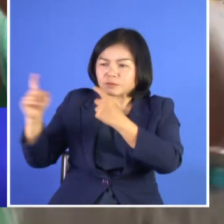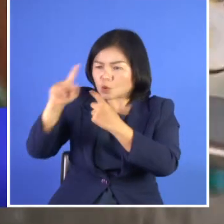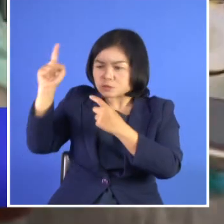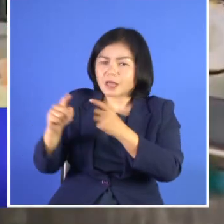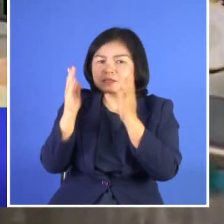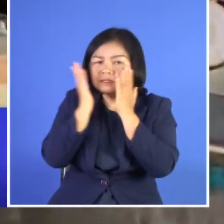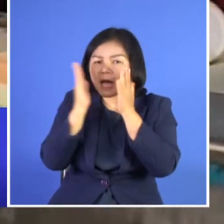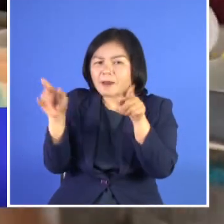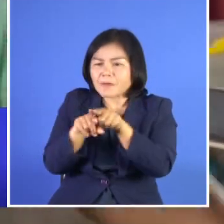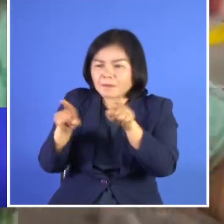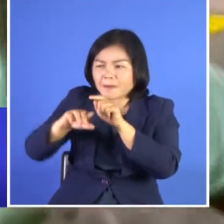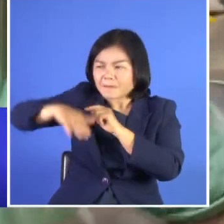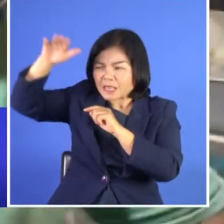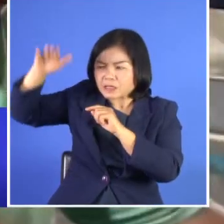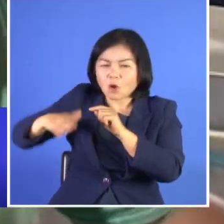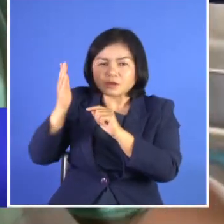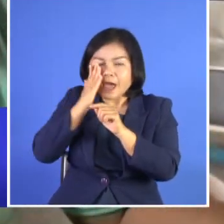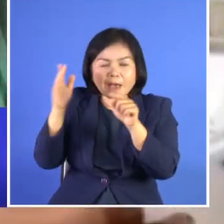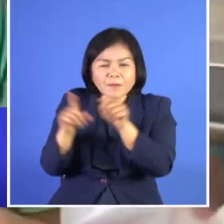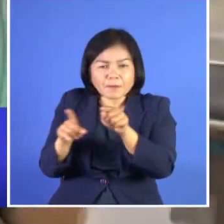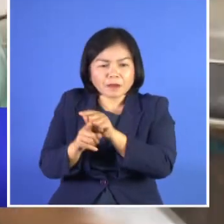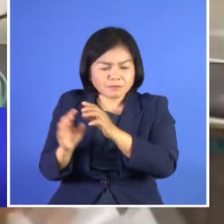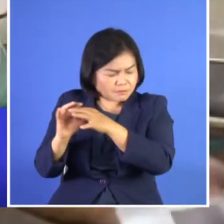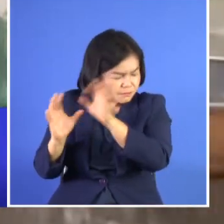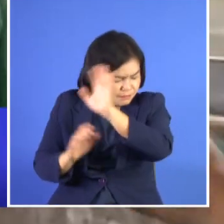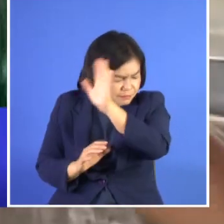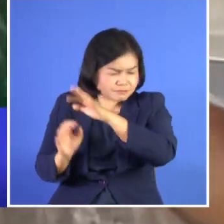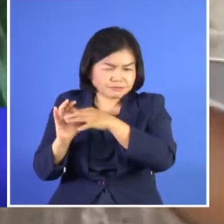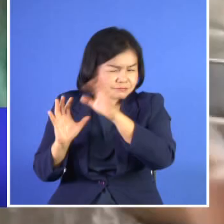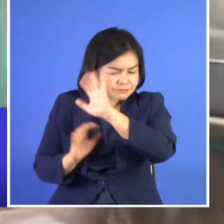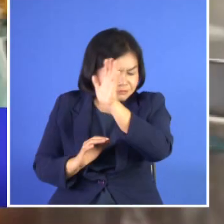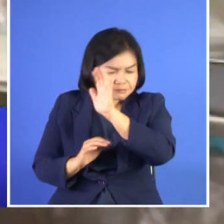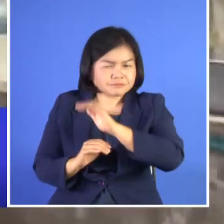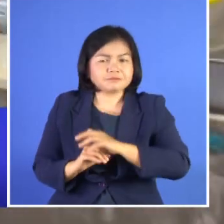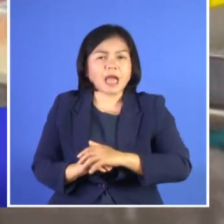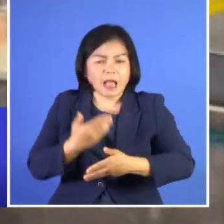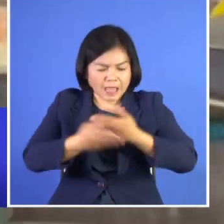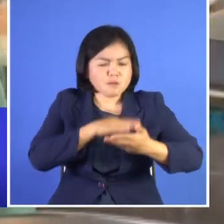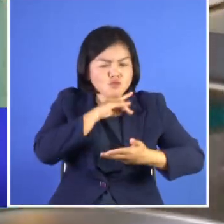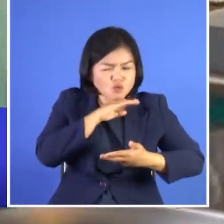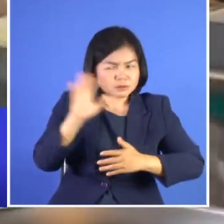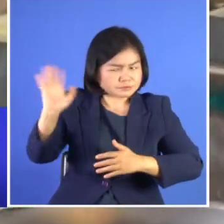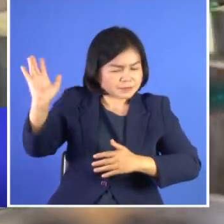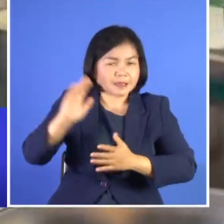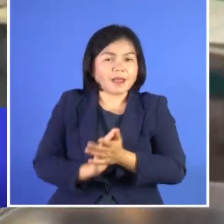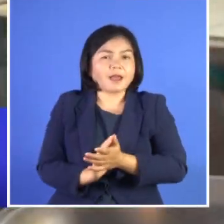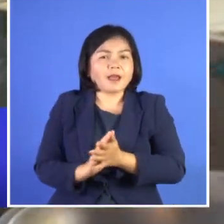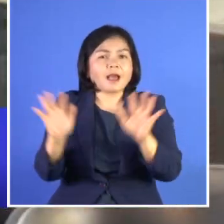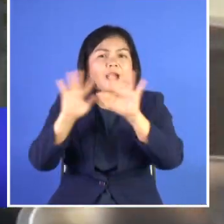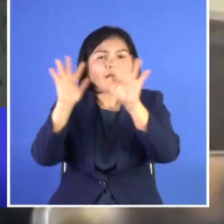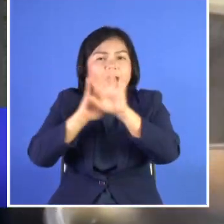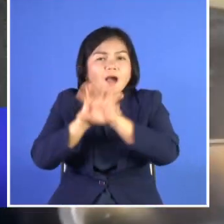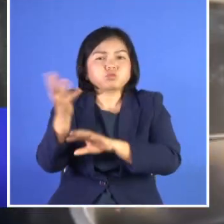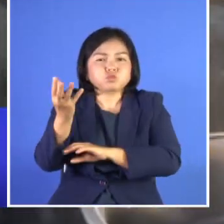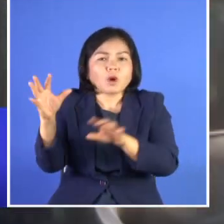เป็นพี่เป็นน้องกันหรือเปล่าหน้าตาได้ครับไม่เกี่ยวไม่พี่น้องกันเลยเนี่ยขายหมูอย่างเดียว ลักษณะคล้ายเฉยๆแต่ถ้าไปดูหน้าตาจริ